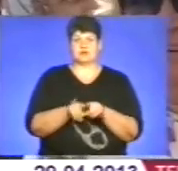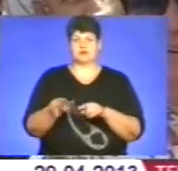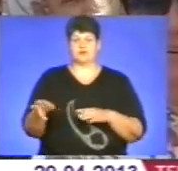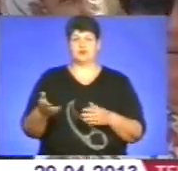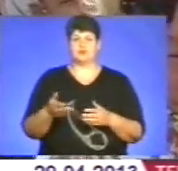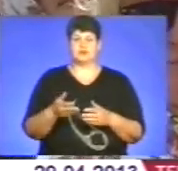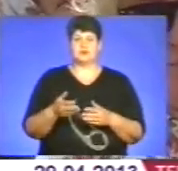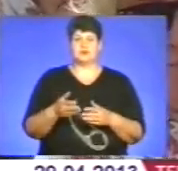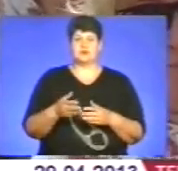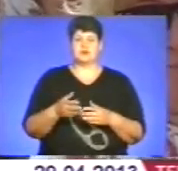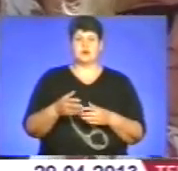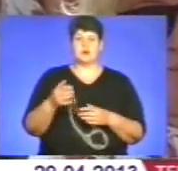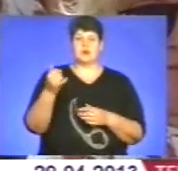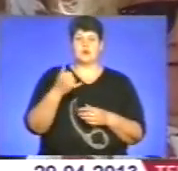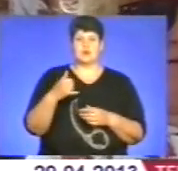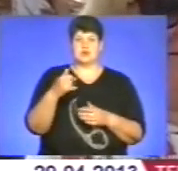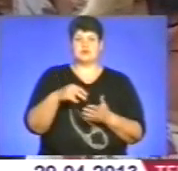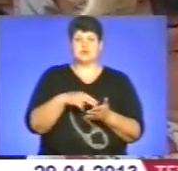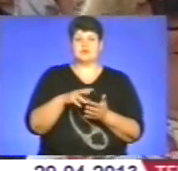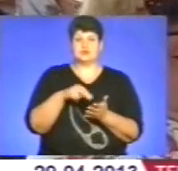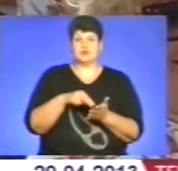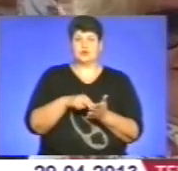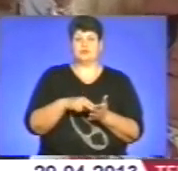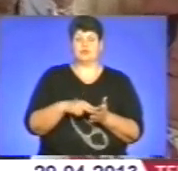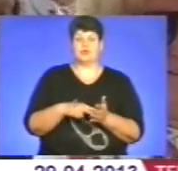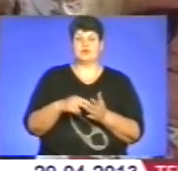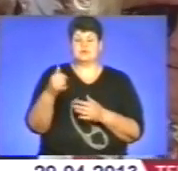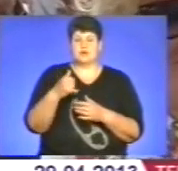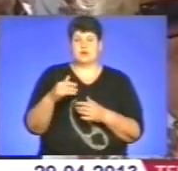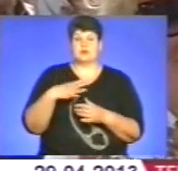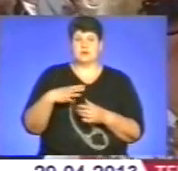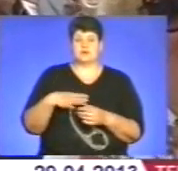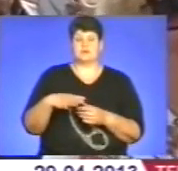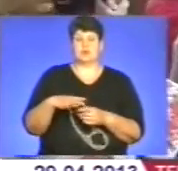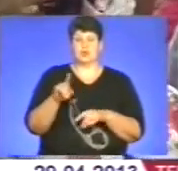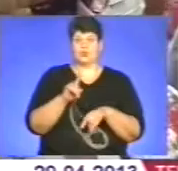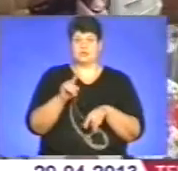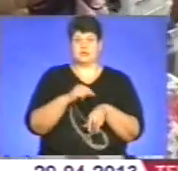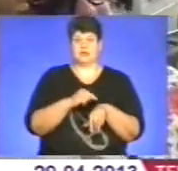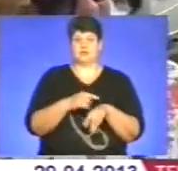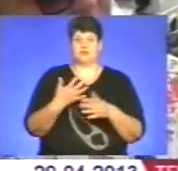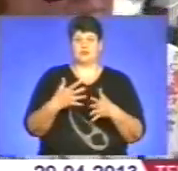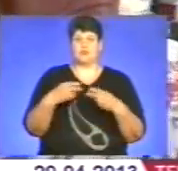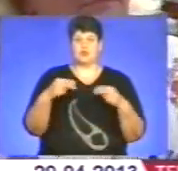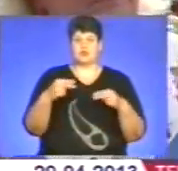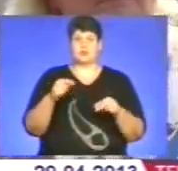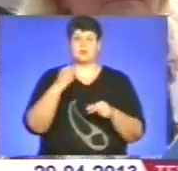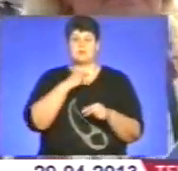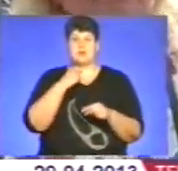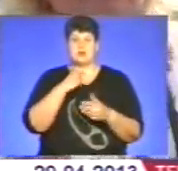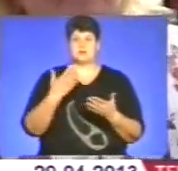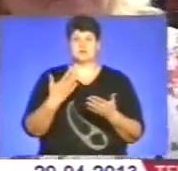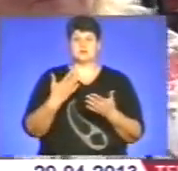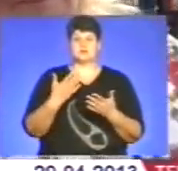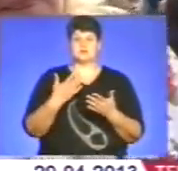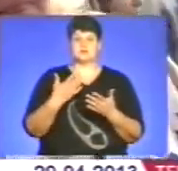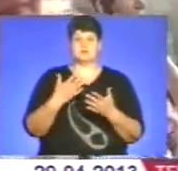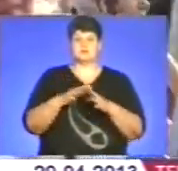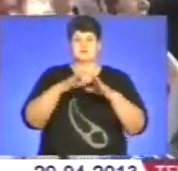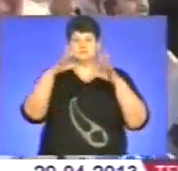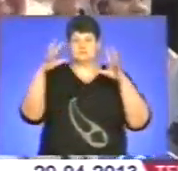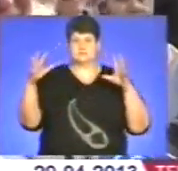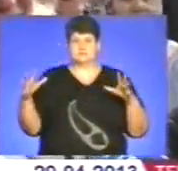Машин 5-6 олії має бути, стоїмо годину часу. За олією не знаємо, чи достанемо олії. Продають м'ясо, ну так, навалено на